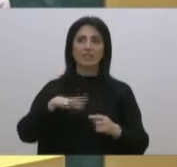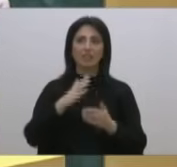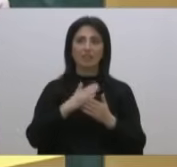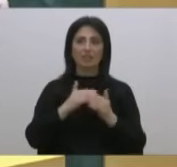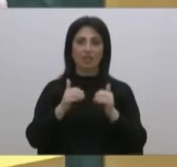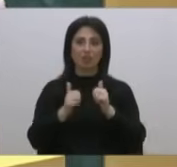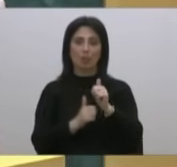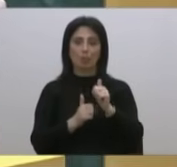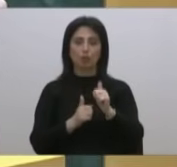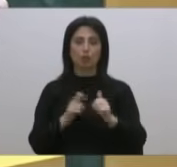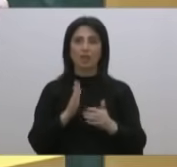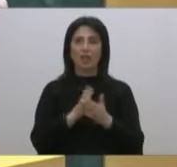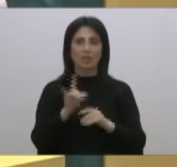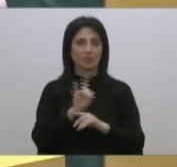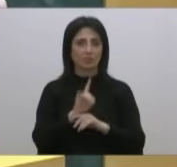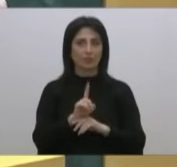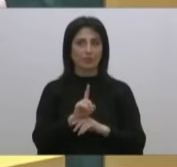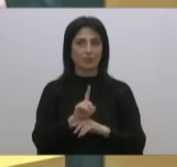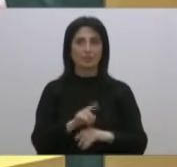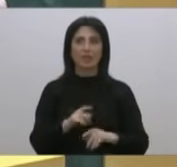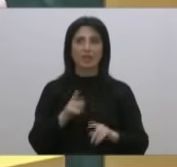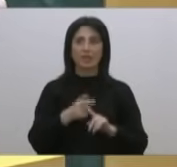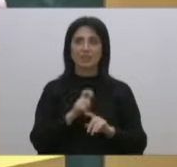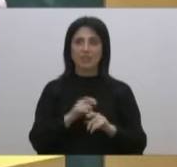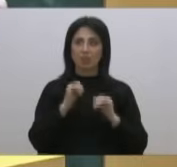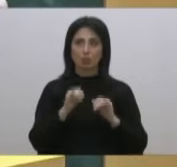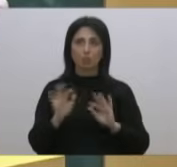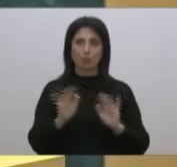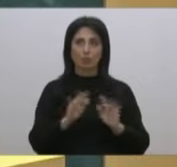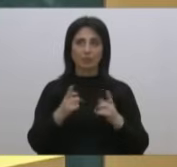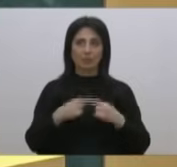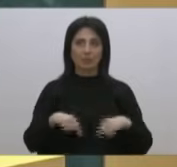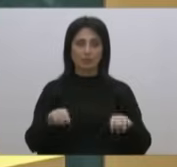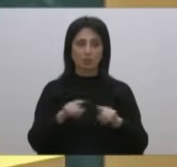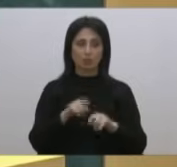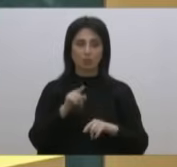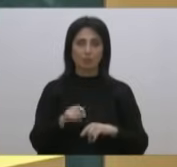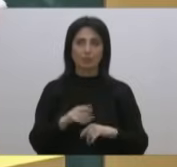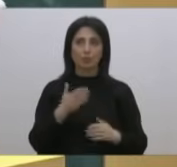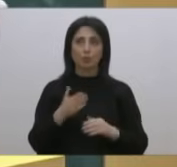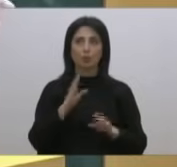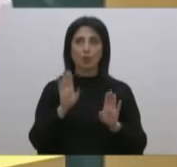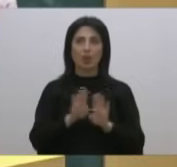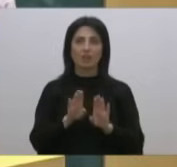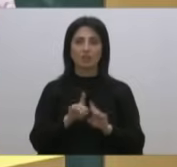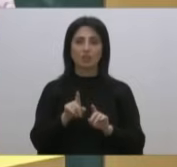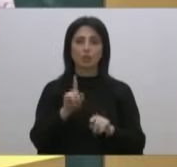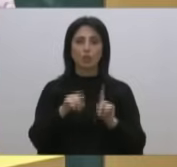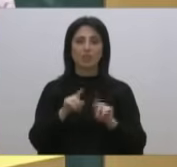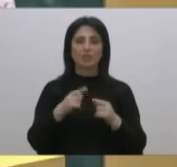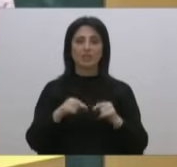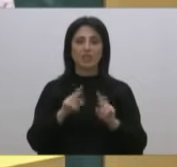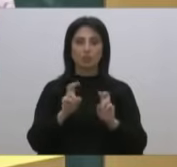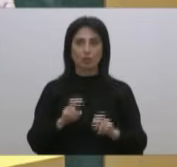cartul luaris, ce amorceni. Rațaris, tuili, Da, ძალიან ცუდად მოქმედებს საზოგადოებაზე, თრუგავს